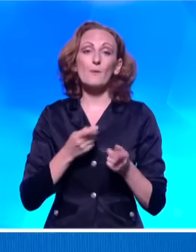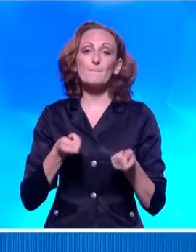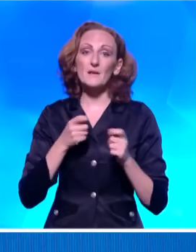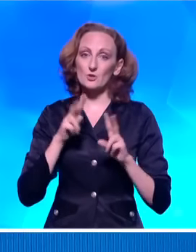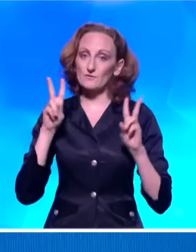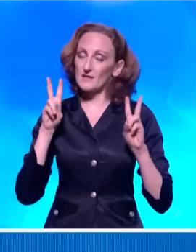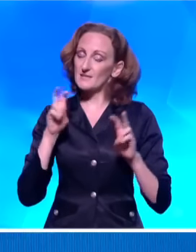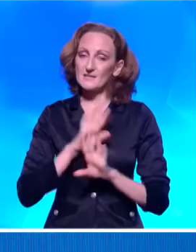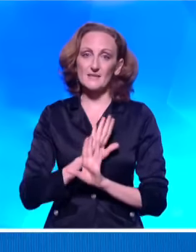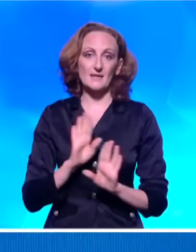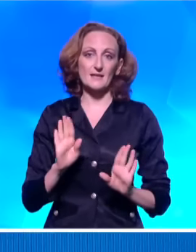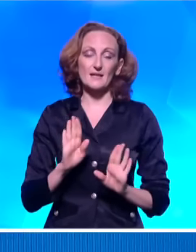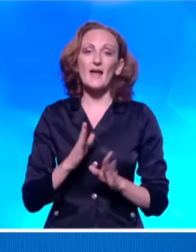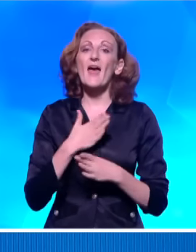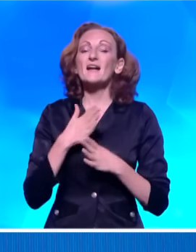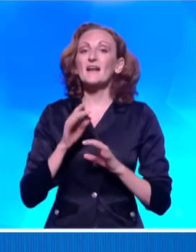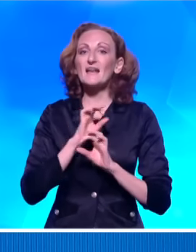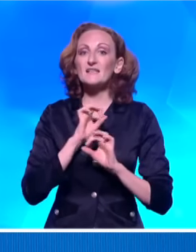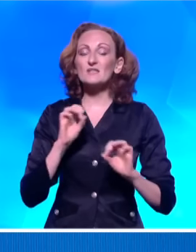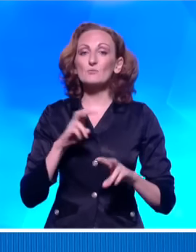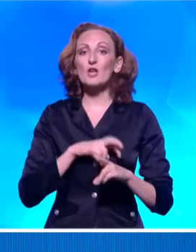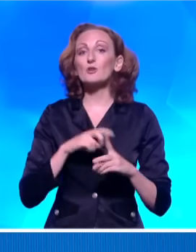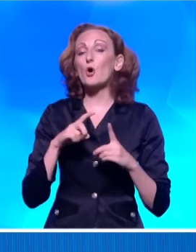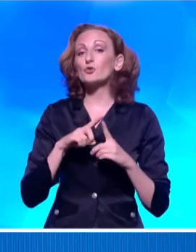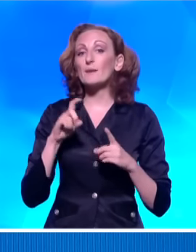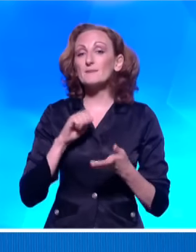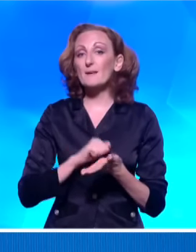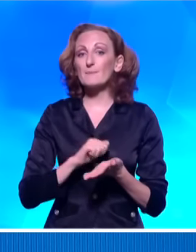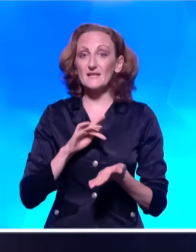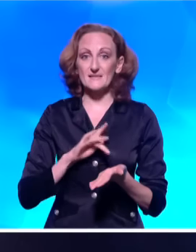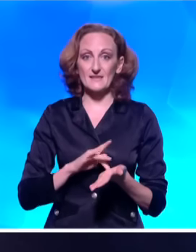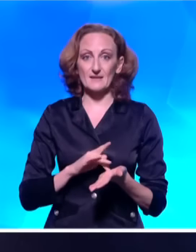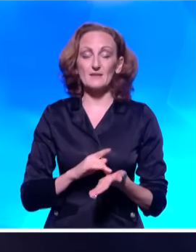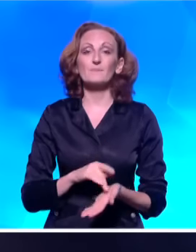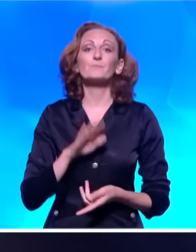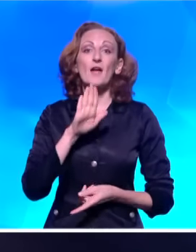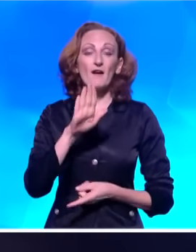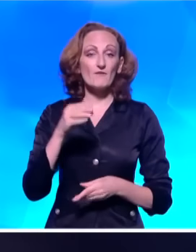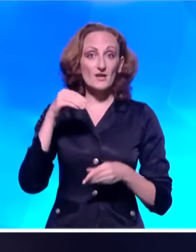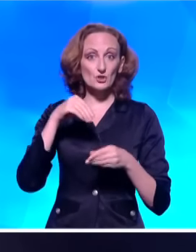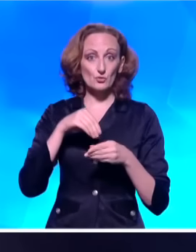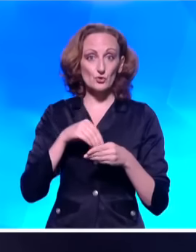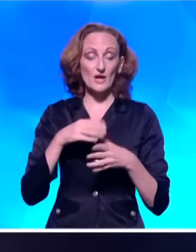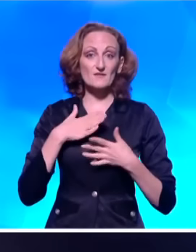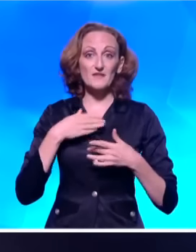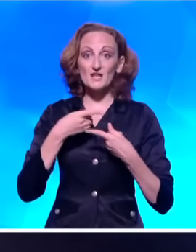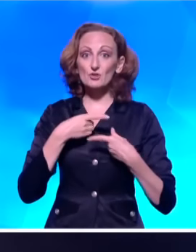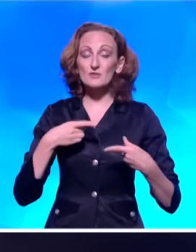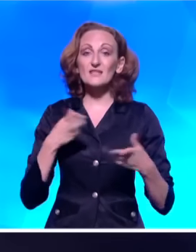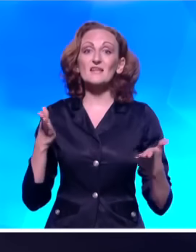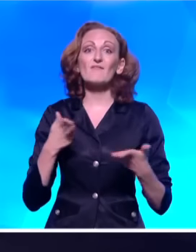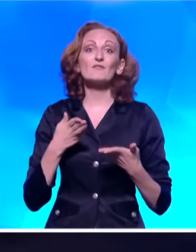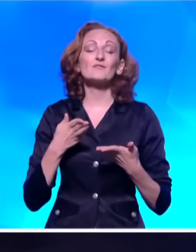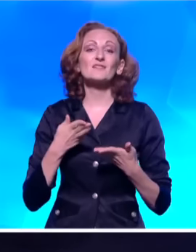на съобщението подписано от ДПС Пресцентър. Вашето участие в нашето студио се случва в един такъв